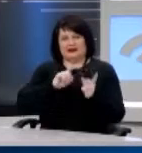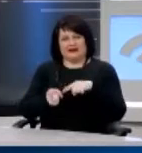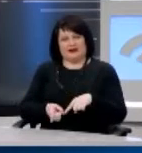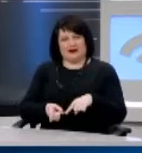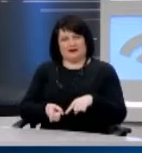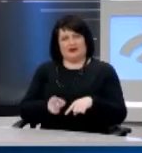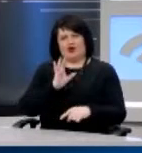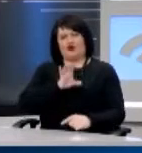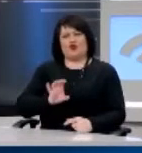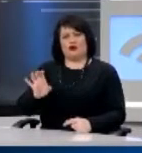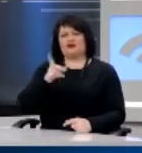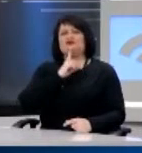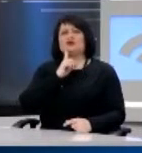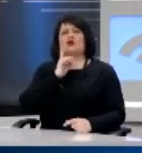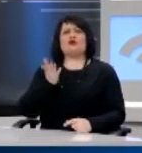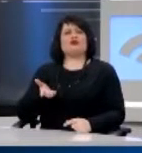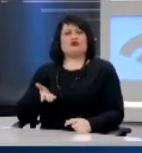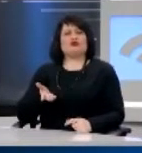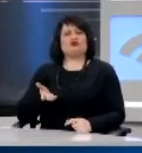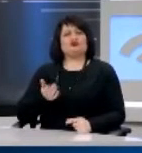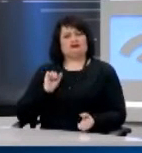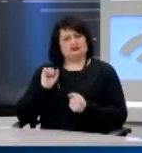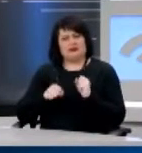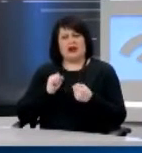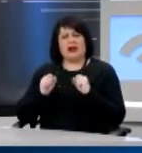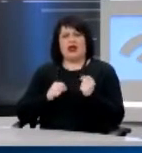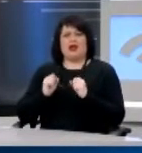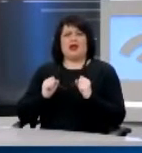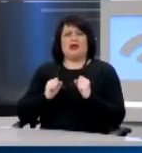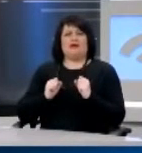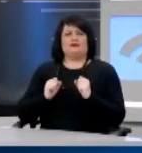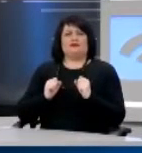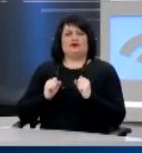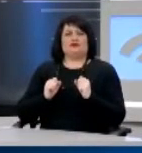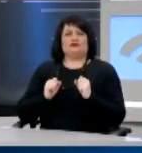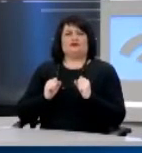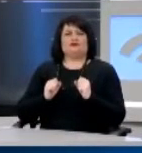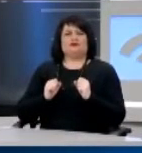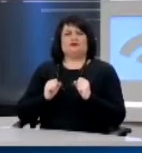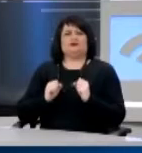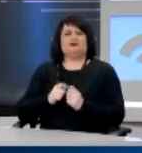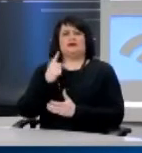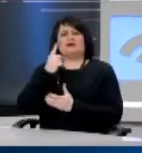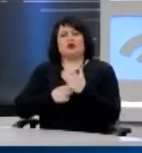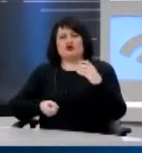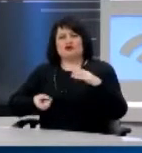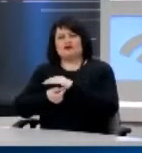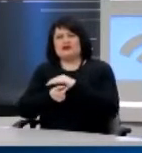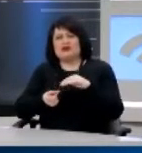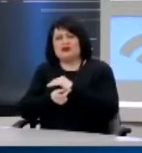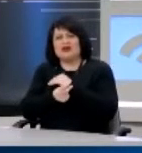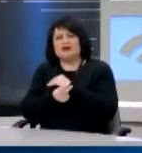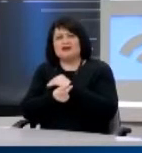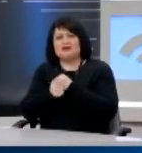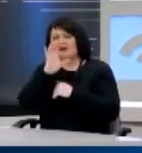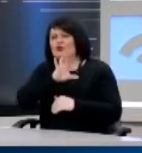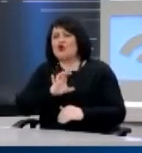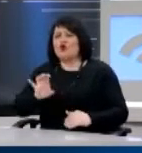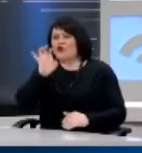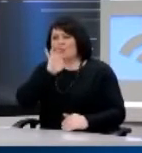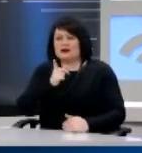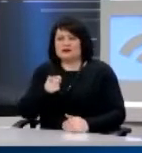αυτή την σύγχρονη σταυροφορία ενάντια στους πρόσφυγες και στους μετανάστες από άλλες υπήρους και οραματίζονται την Ευρώπη